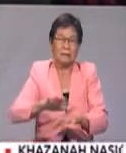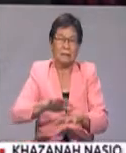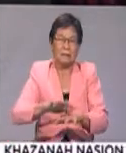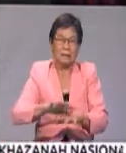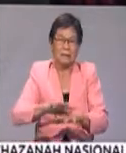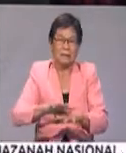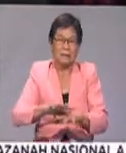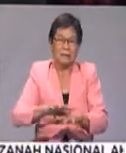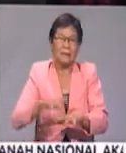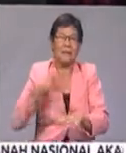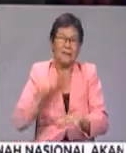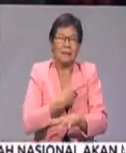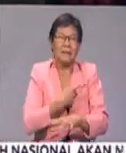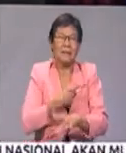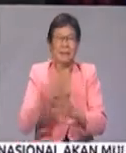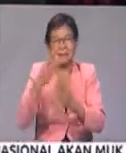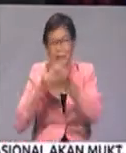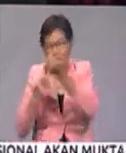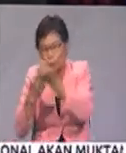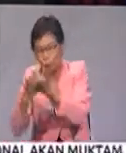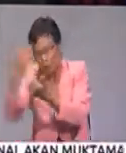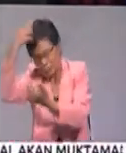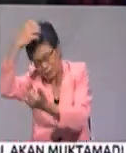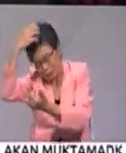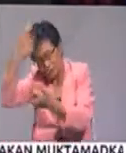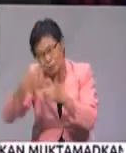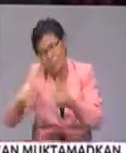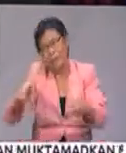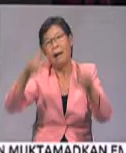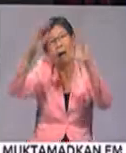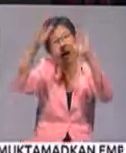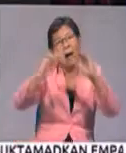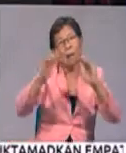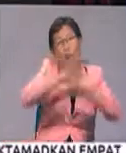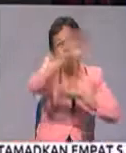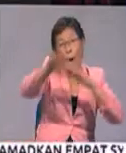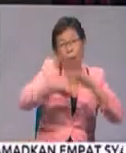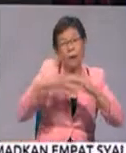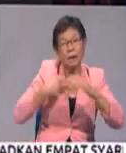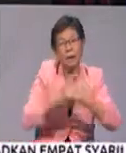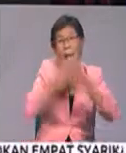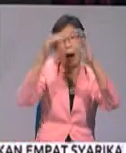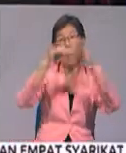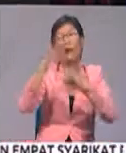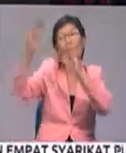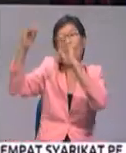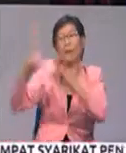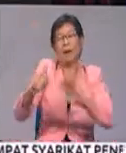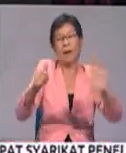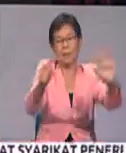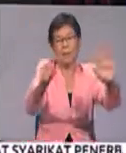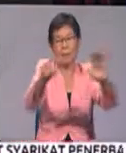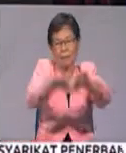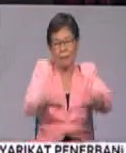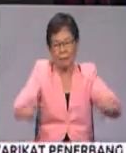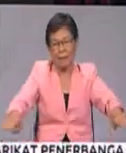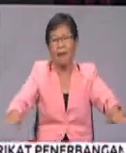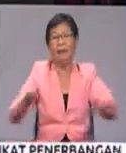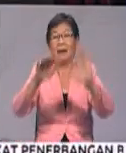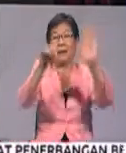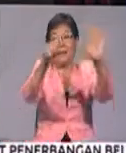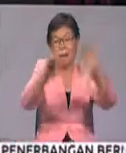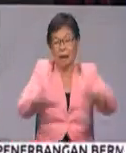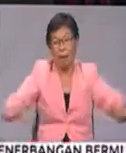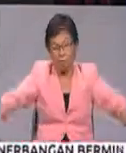lah, sebab kita tuan rumah. Tetapi harapan secara keseluruhan, kita mengharapkan semoga ke-6 adik ini akan membuat